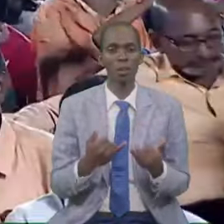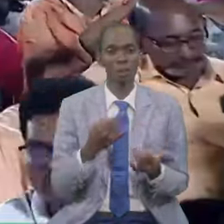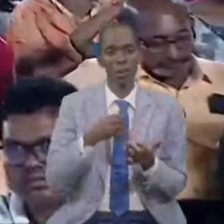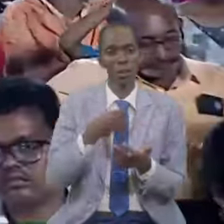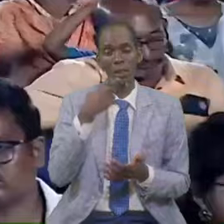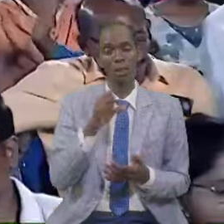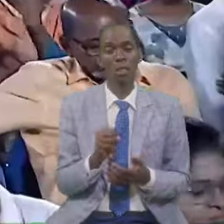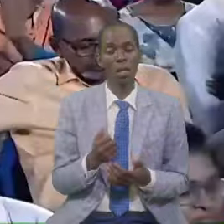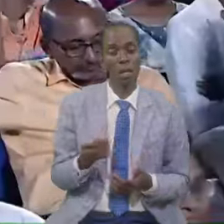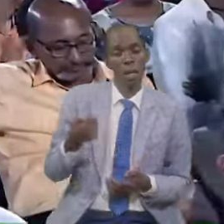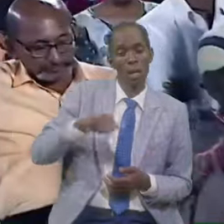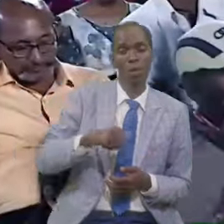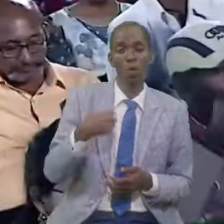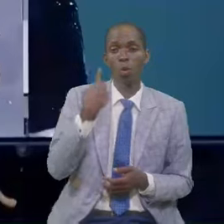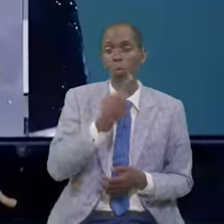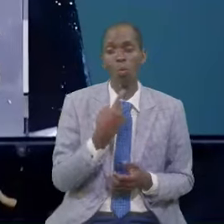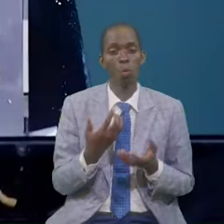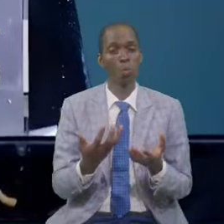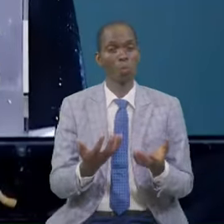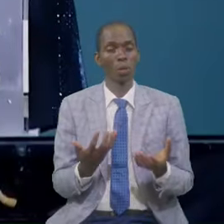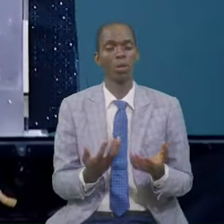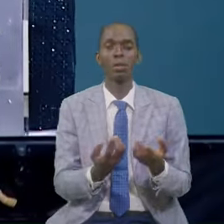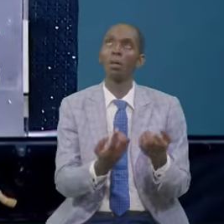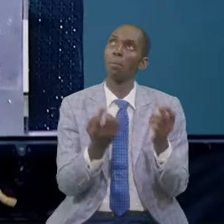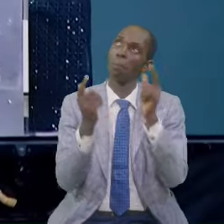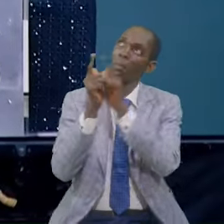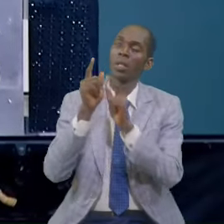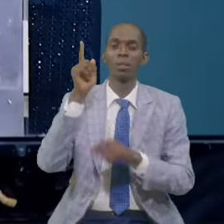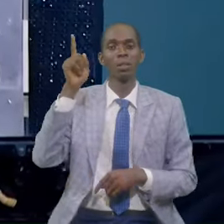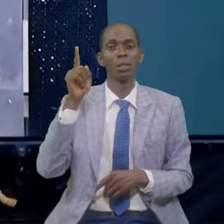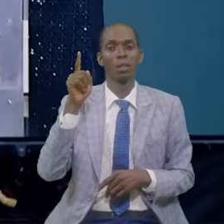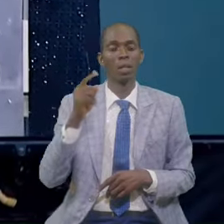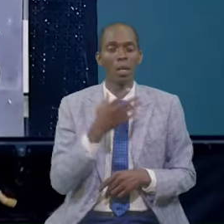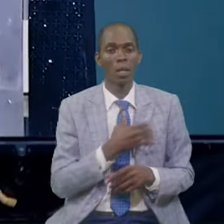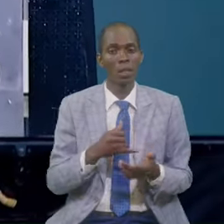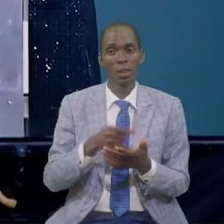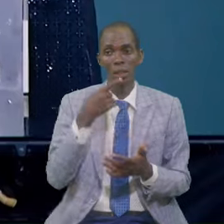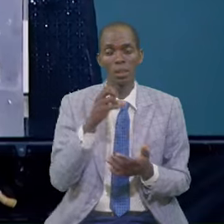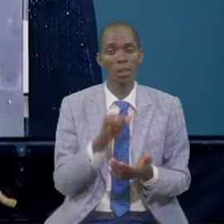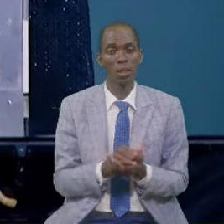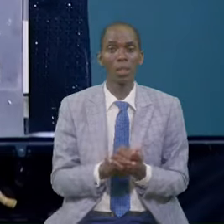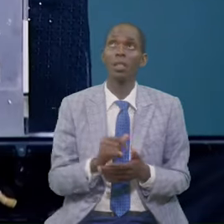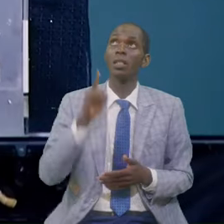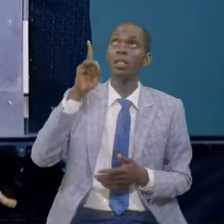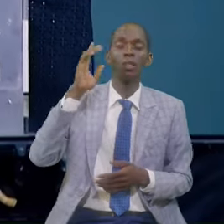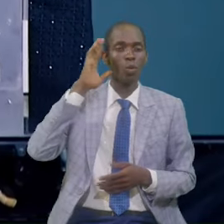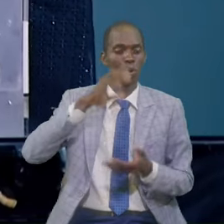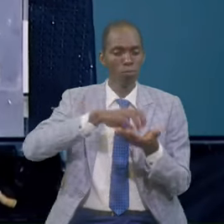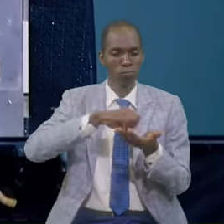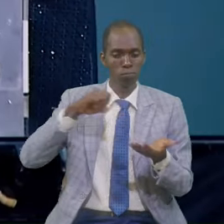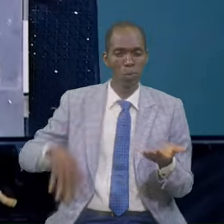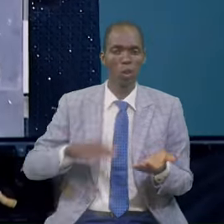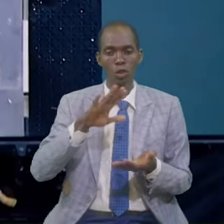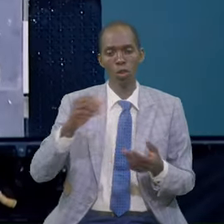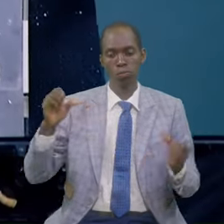may come. ఇప్పుడు ఆయన అంటున్నాడు ఎవరైతే రావాలని కోరుకుంటారో. And now he says, he'll take your condemnation away, he'll take your